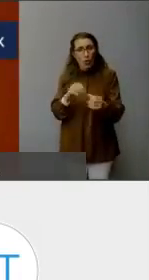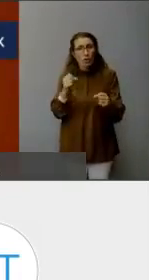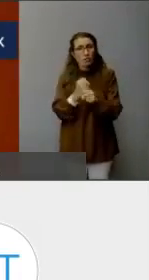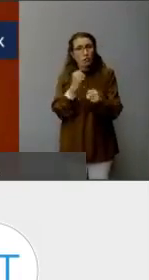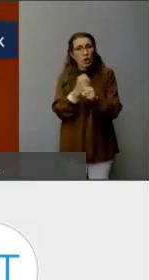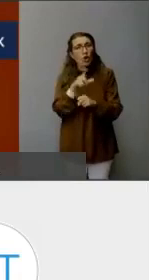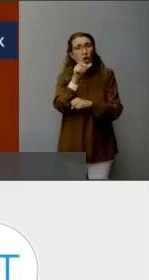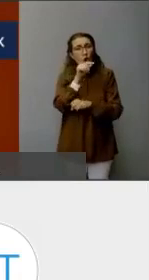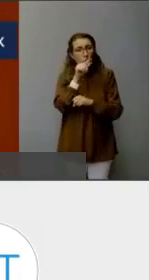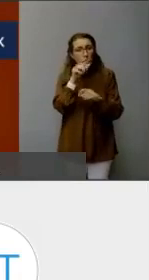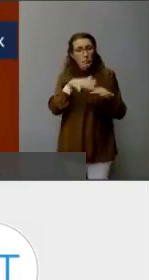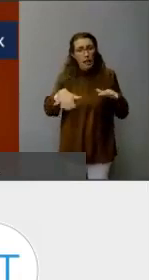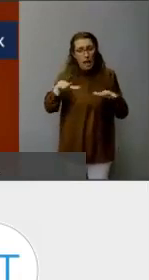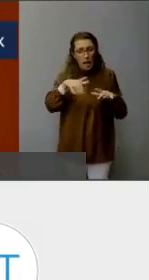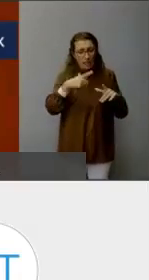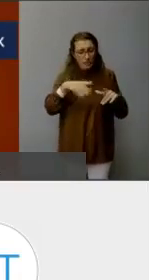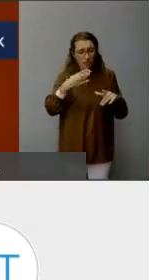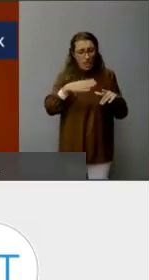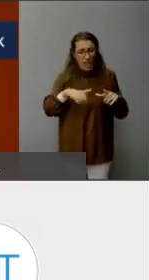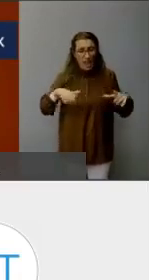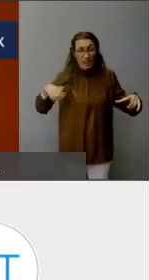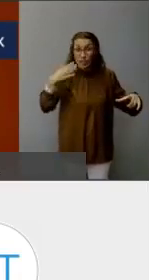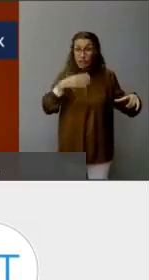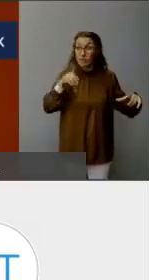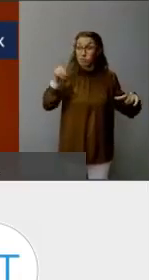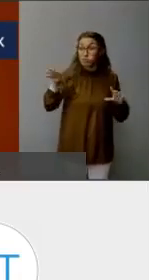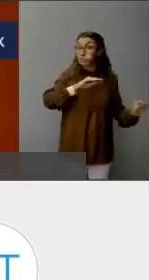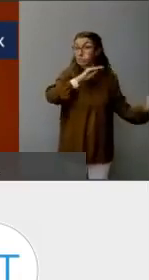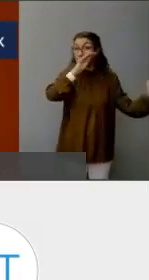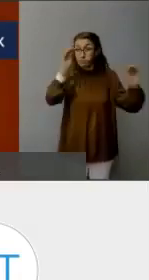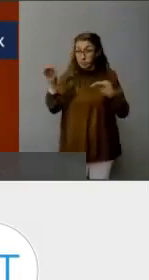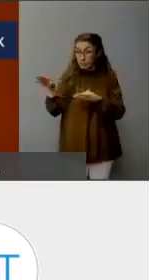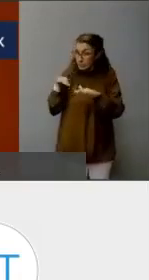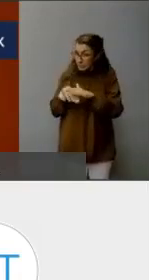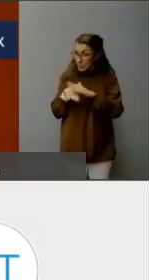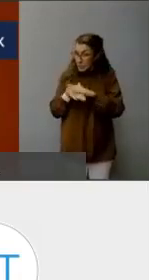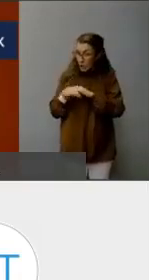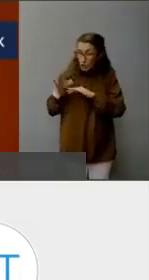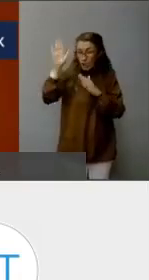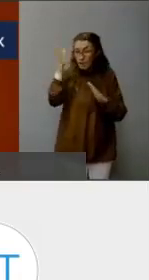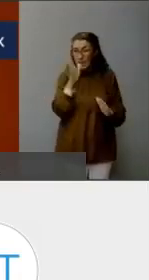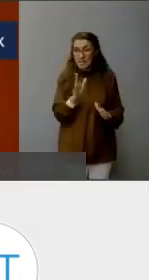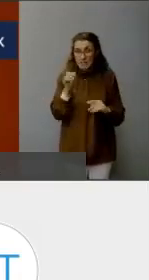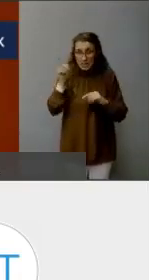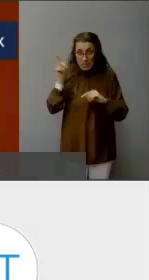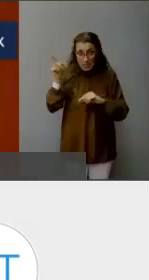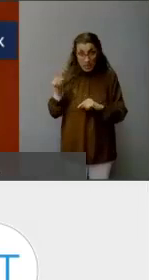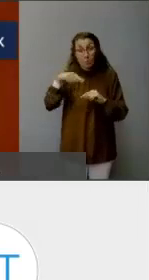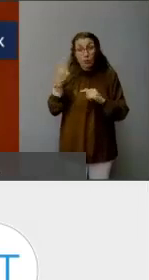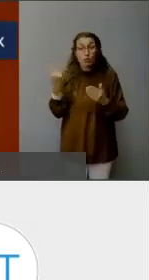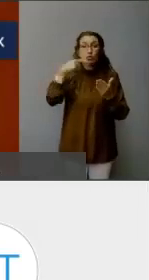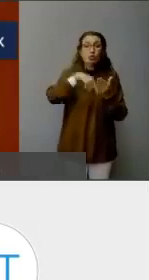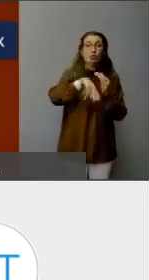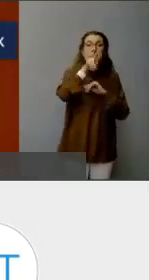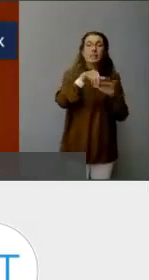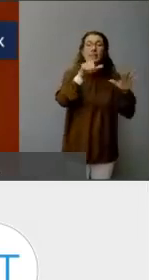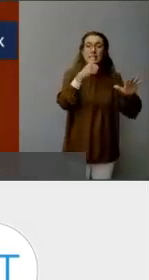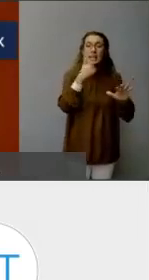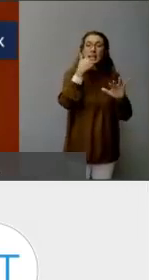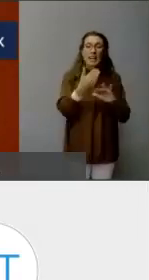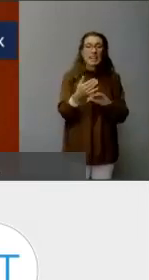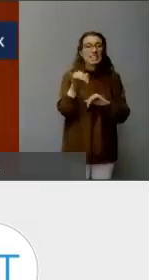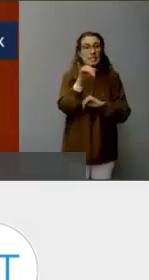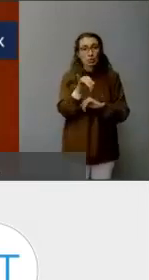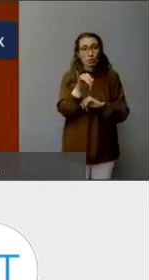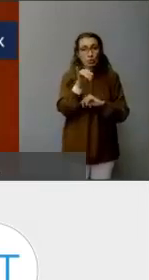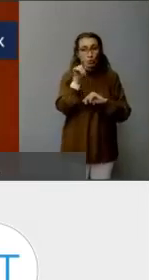genova si è rifugiato in brasile ed è rientrato nel novembre 2006 beneficiando dell'indulto ora